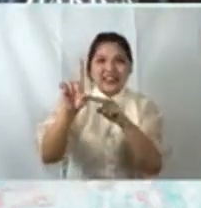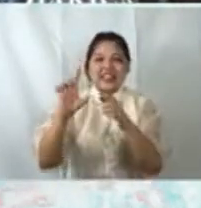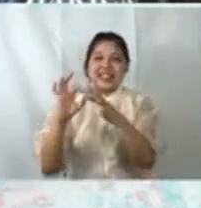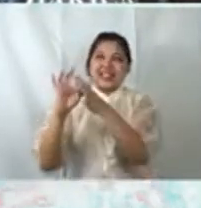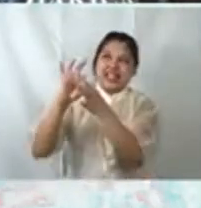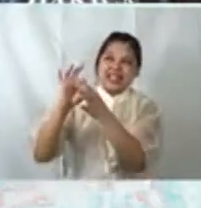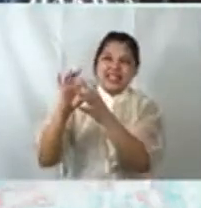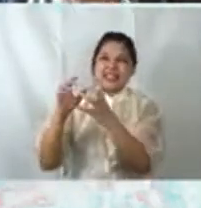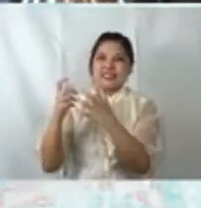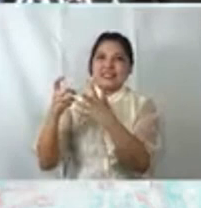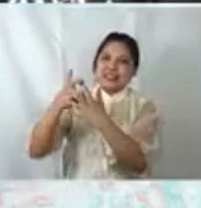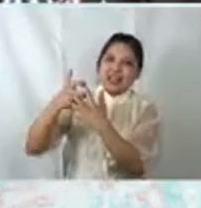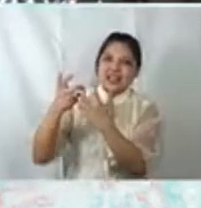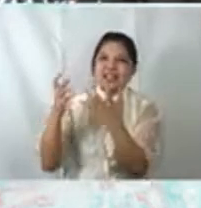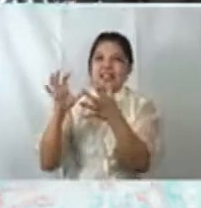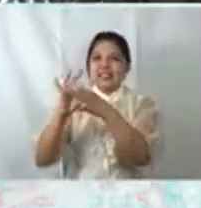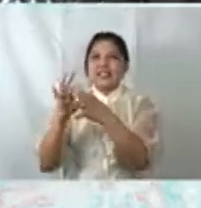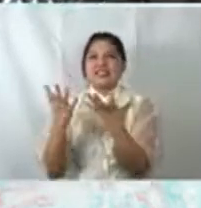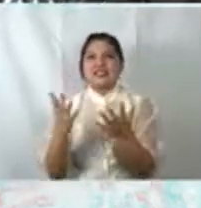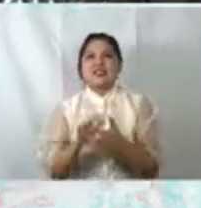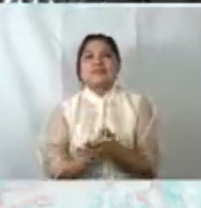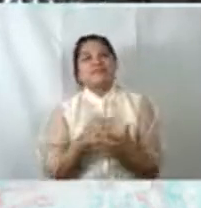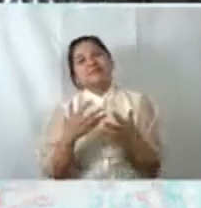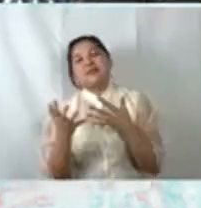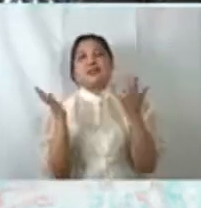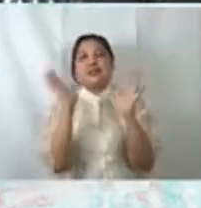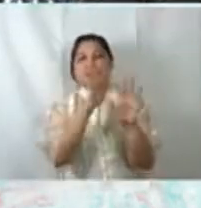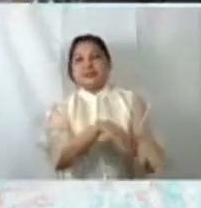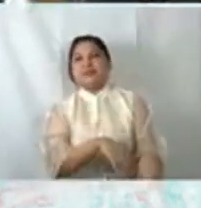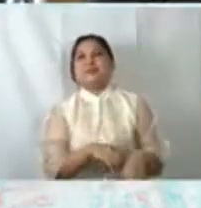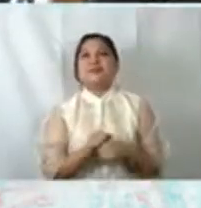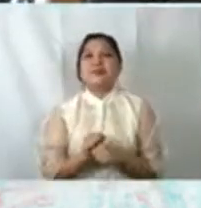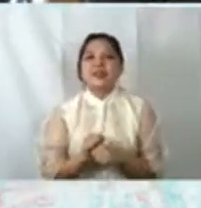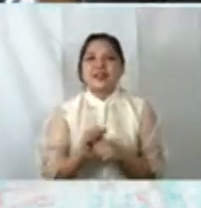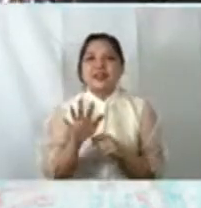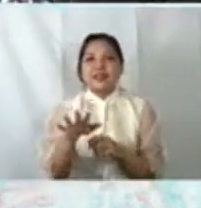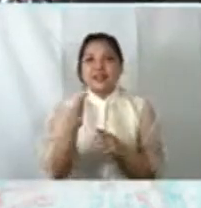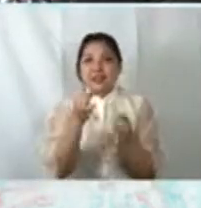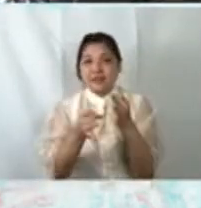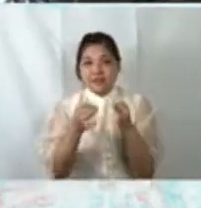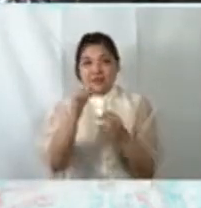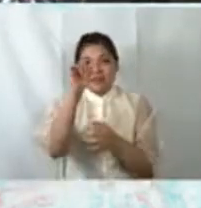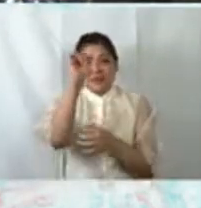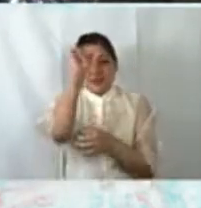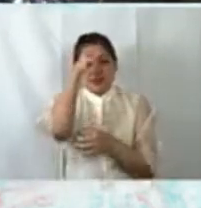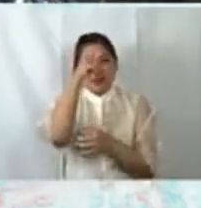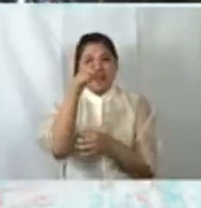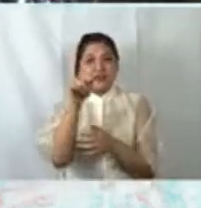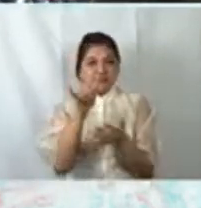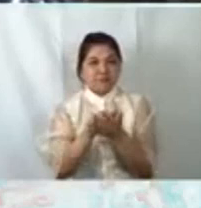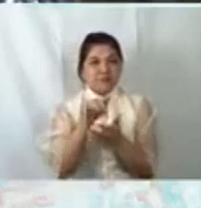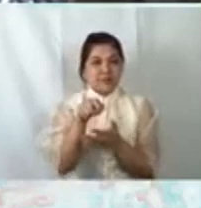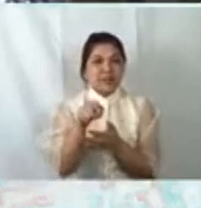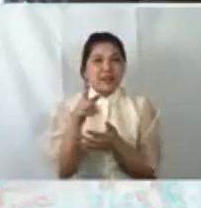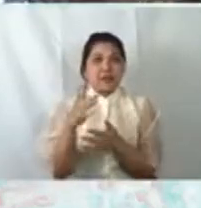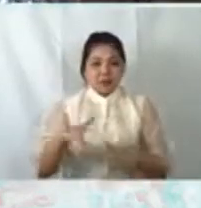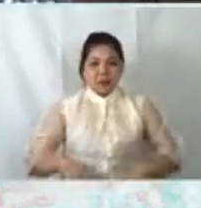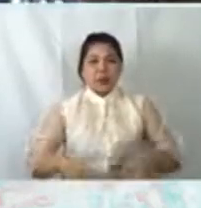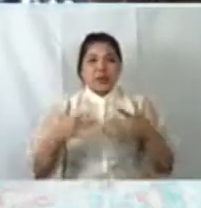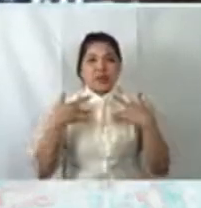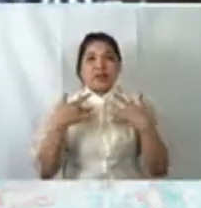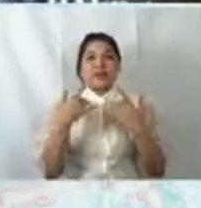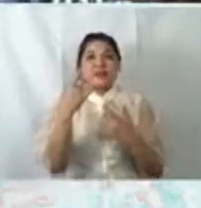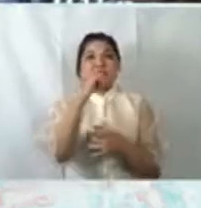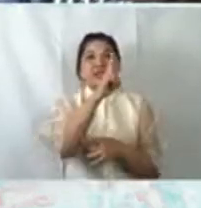no? So anyway, pasakali lamang po yan kung naaalala po, Ma'am Sir, ano, nung mga nabuhay na nung 1996. Ako